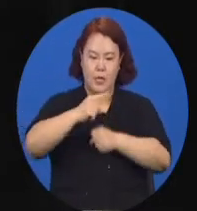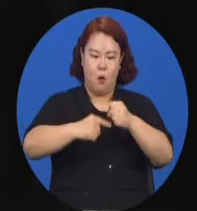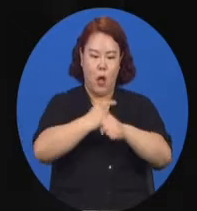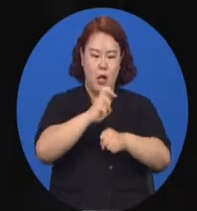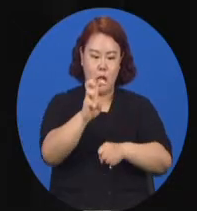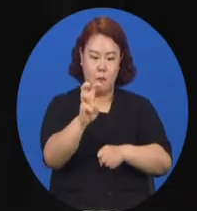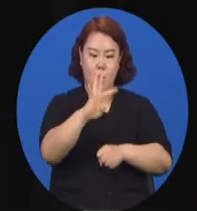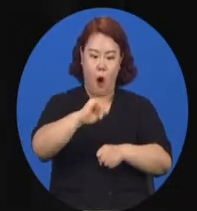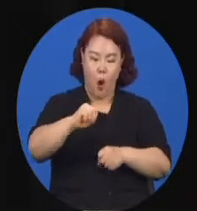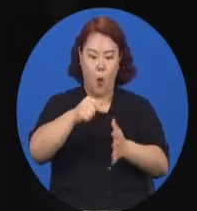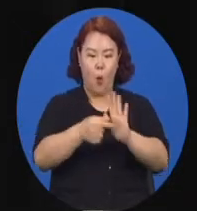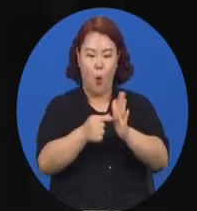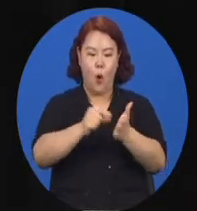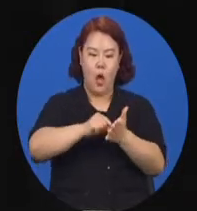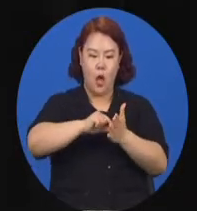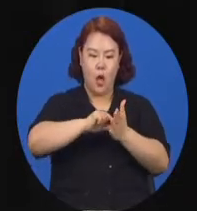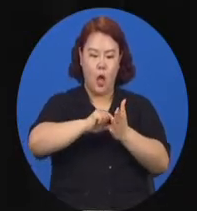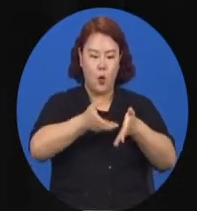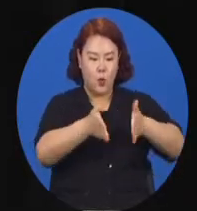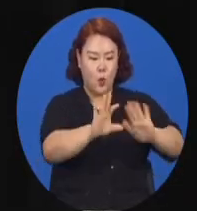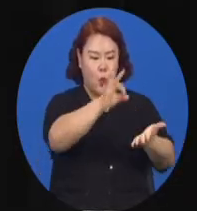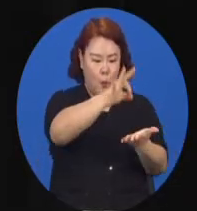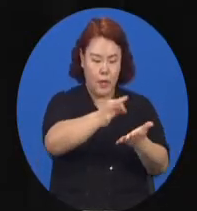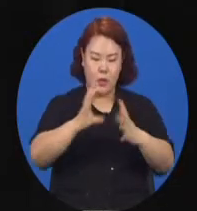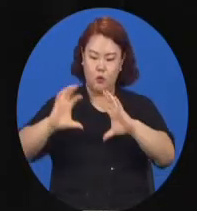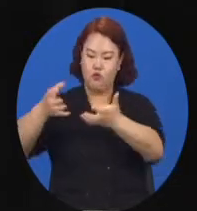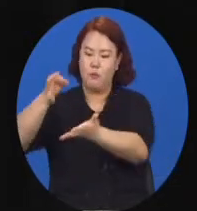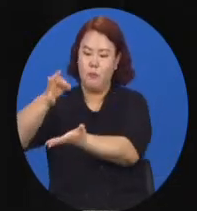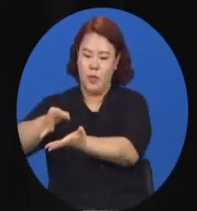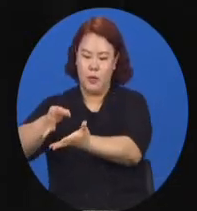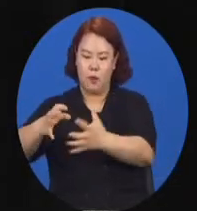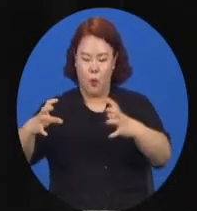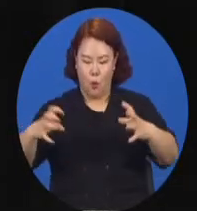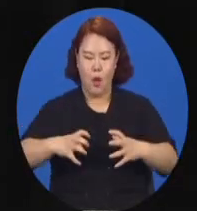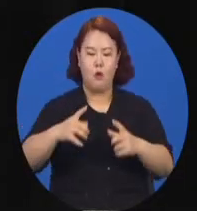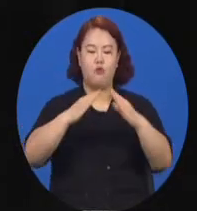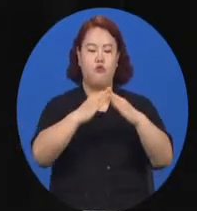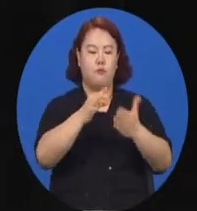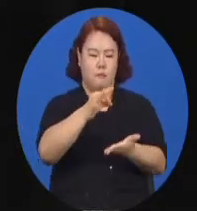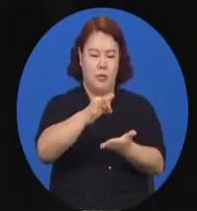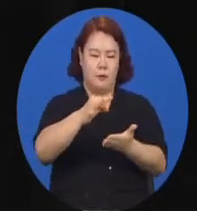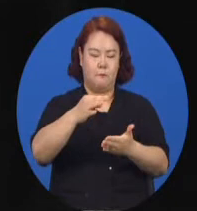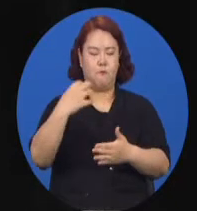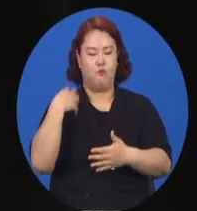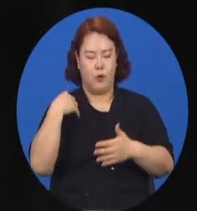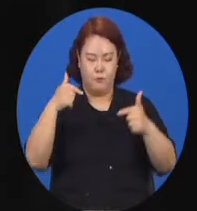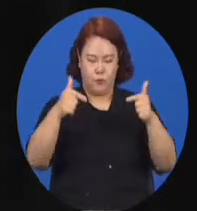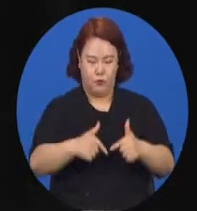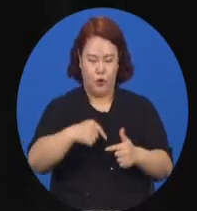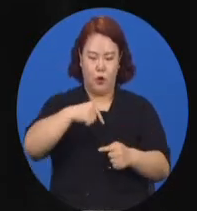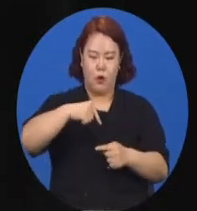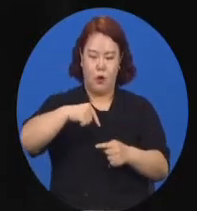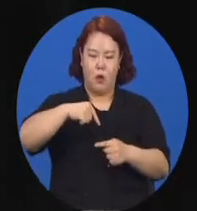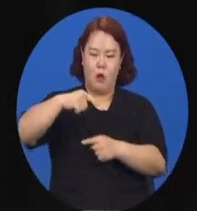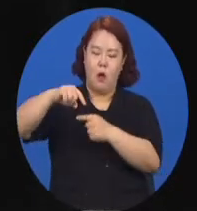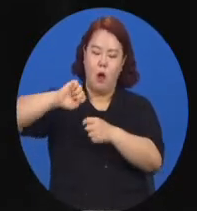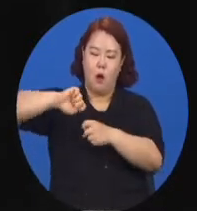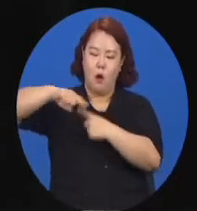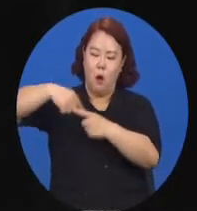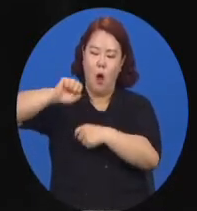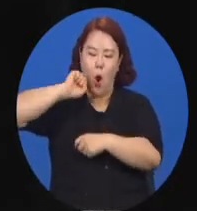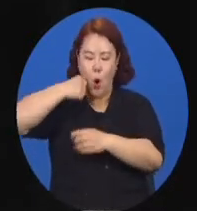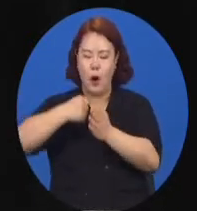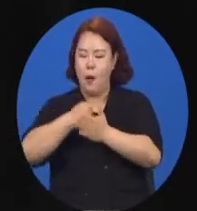역시 국비와 도비로 확보하여 군비 부담을 줄여 경영난으로 병원이 폐업하는 일은